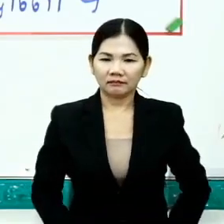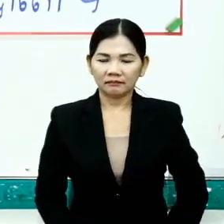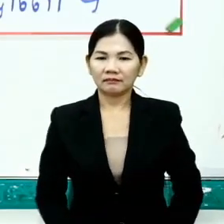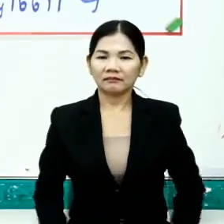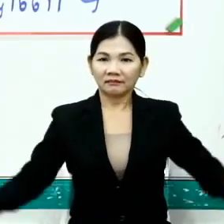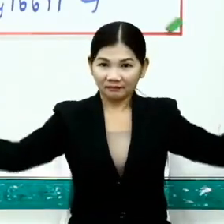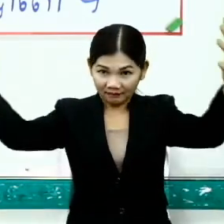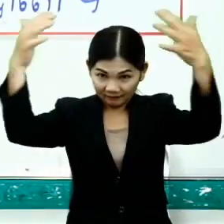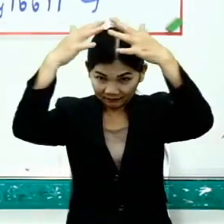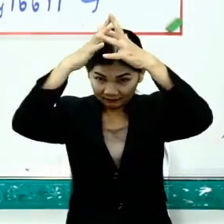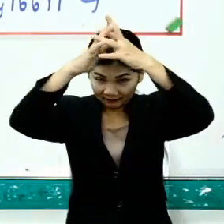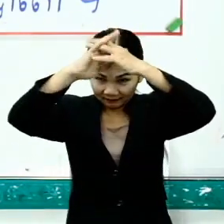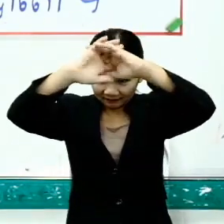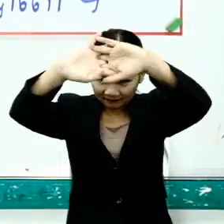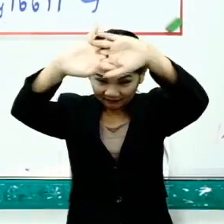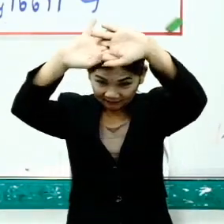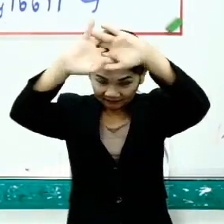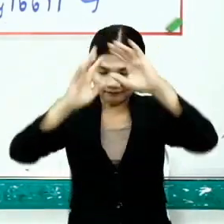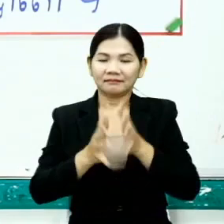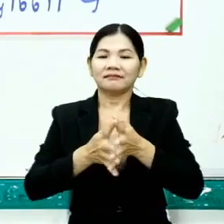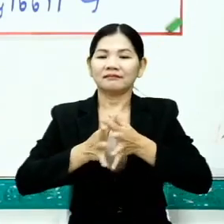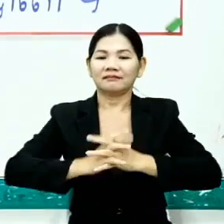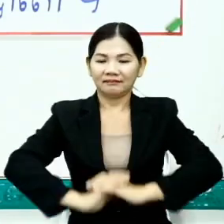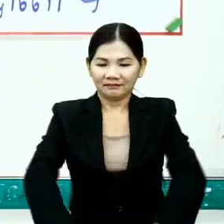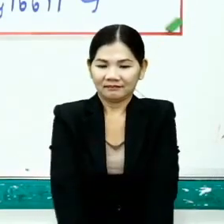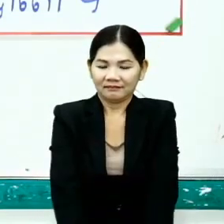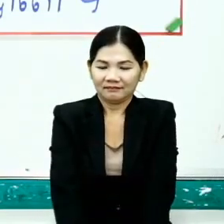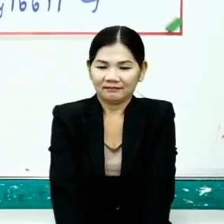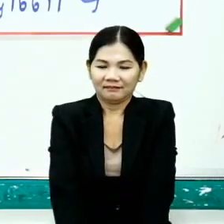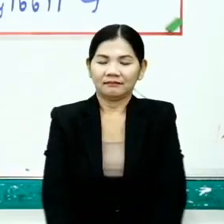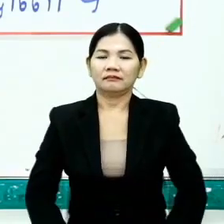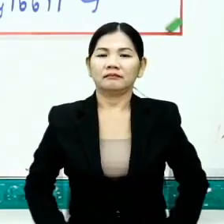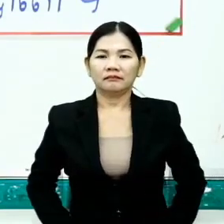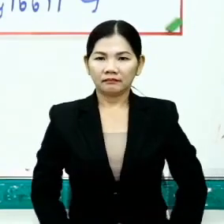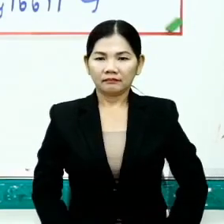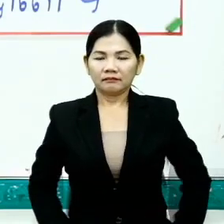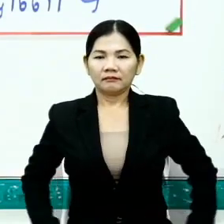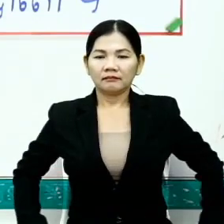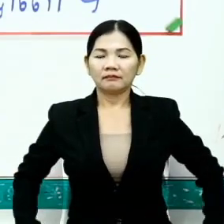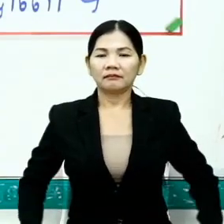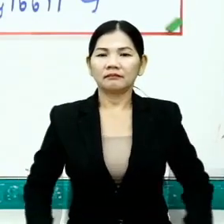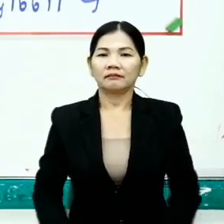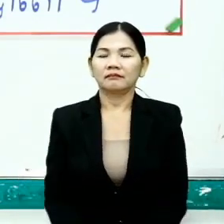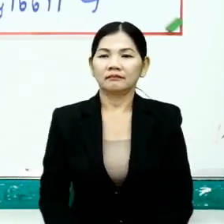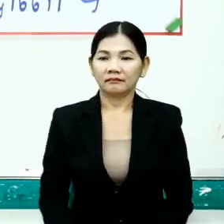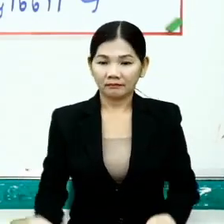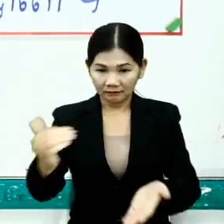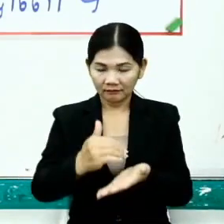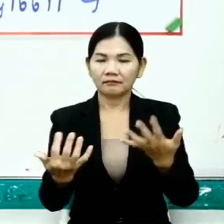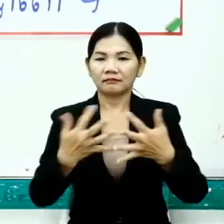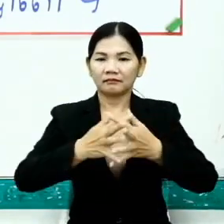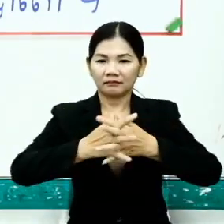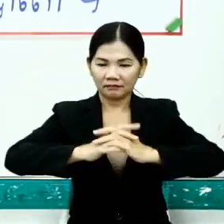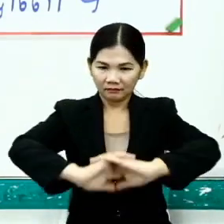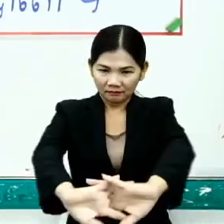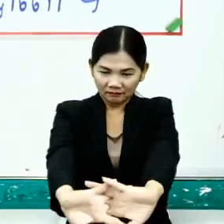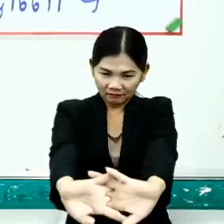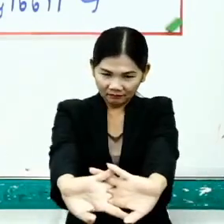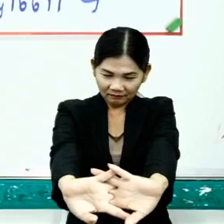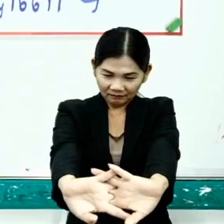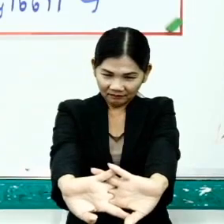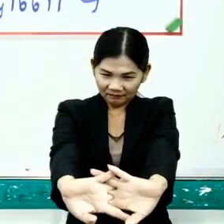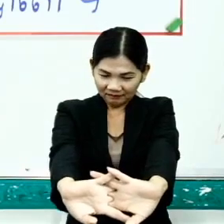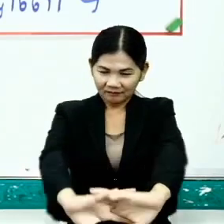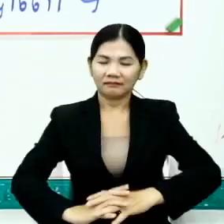ទៅលើពុតចុះក្រោមចាំដល់តិចកូនចាប់ដើមពុតដៃទៅម